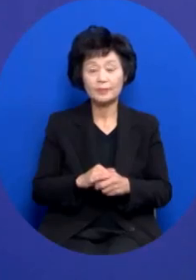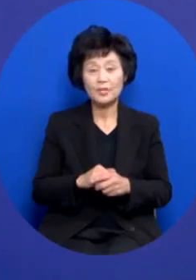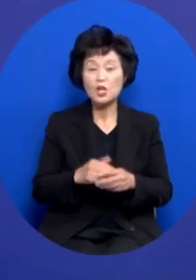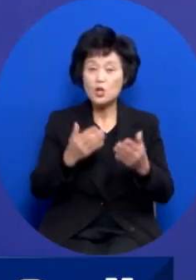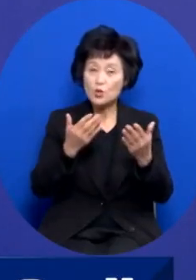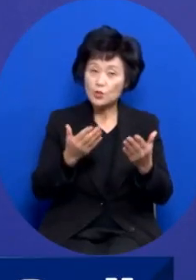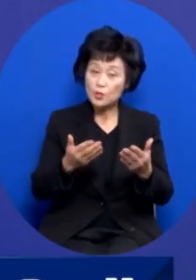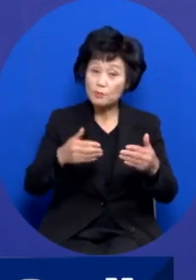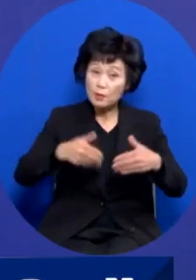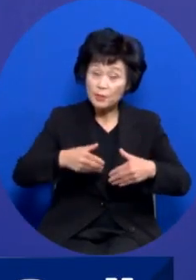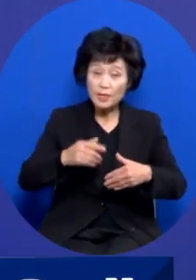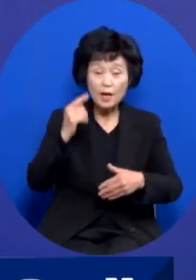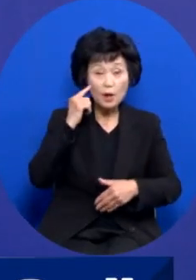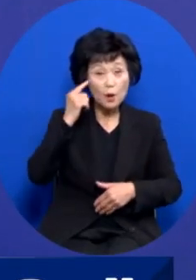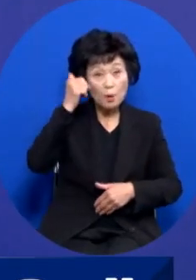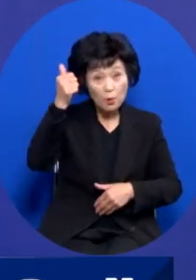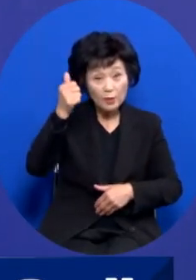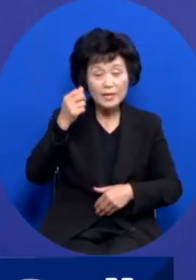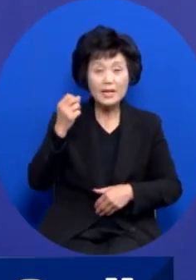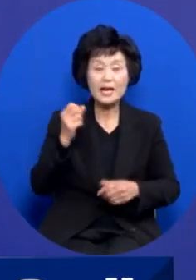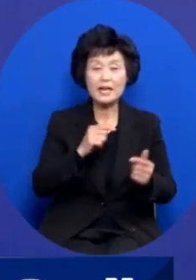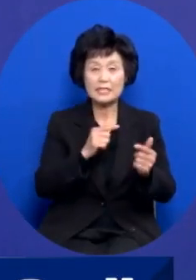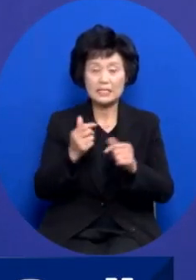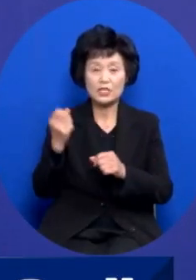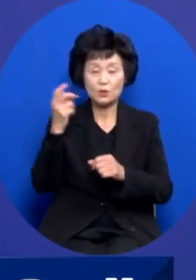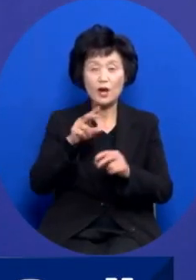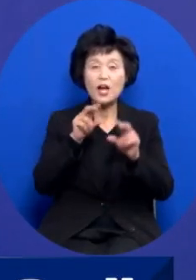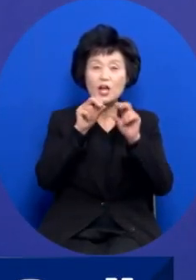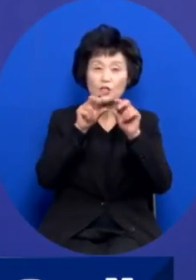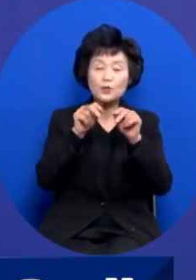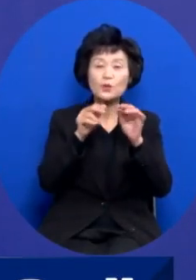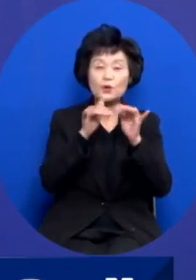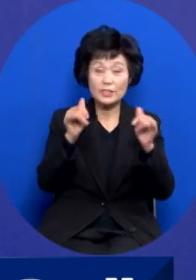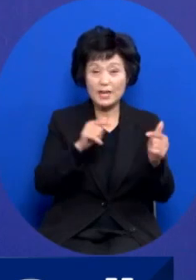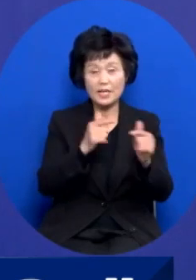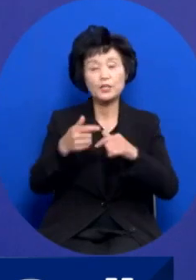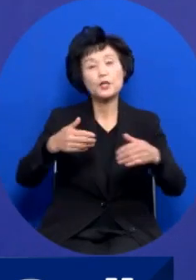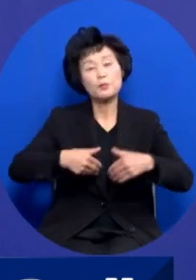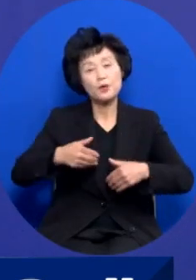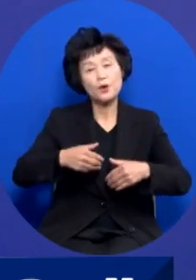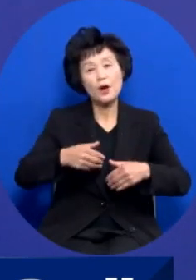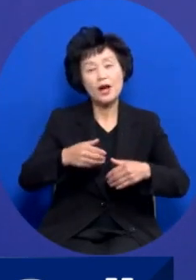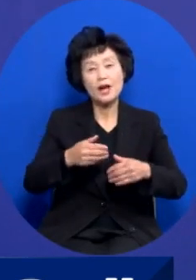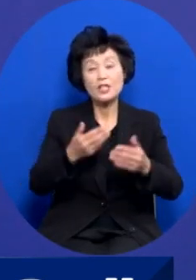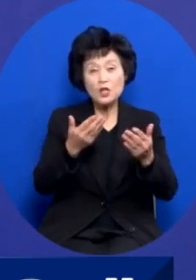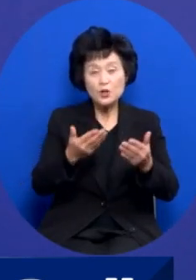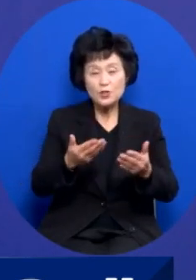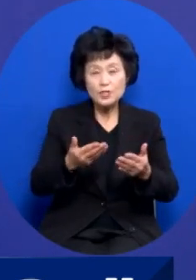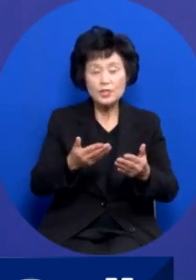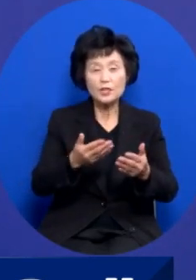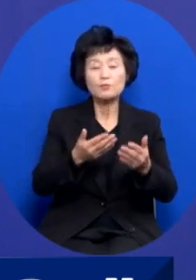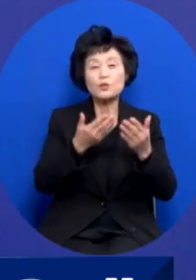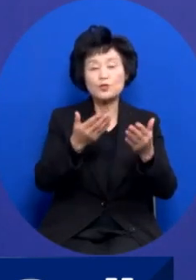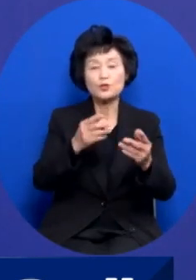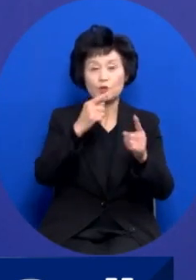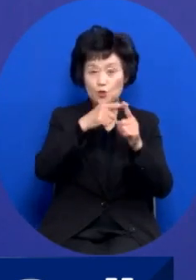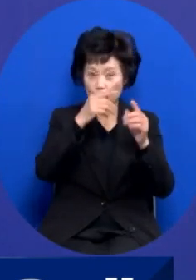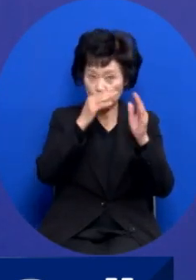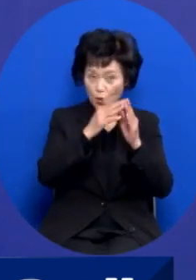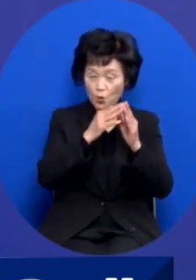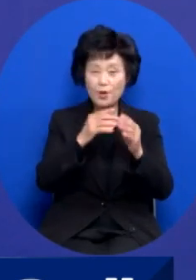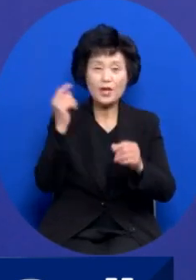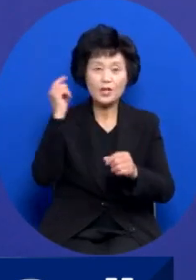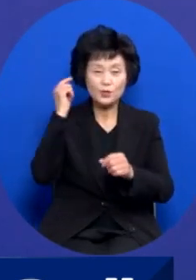취임이 필요한 목회자와 선교사 부부를 위해 19년째 섬김 프로젝트를 진행하는 교회가 있습니다. 미국 코너스톤 교회